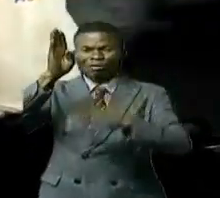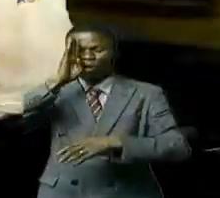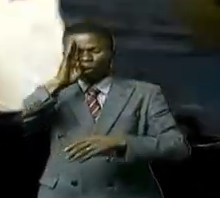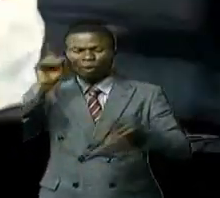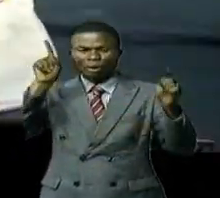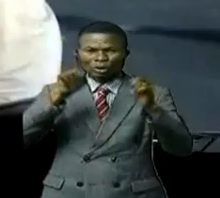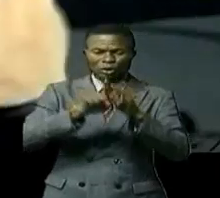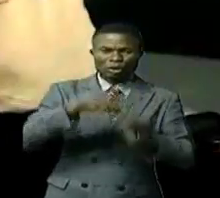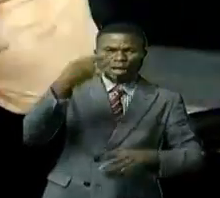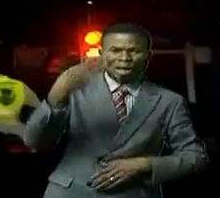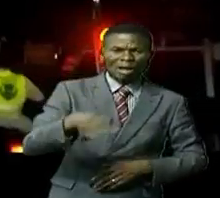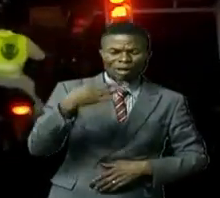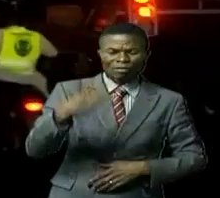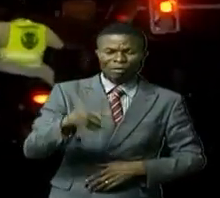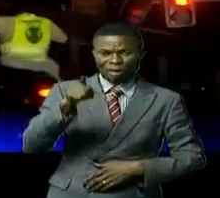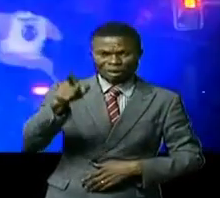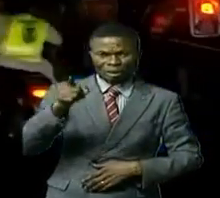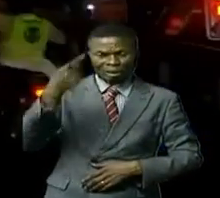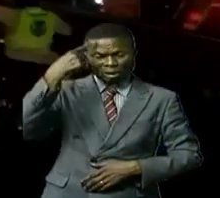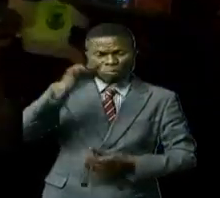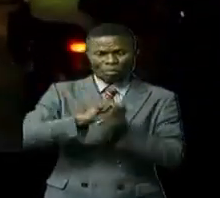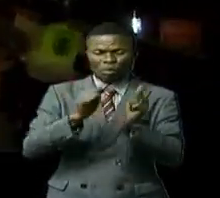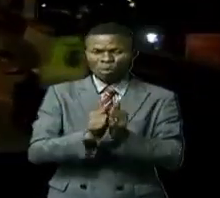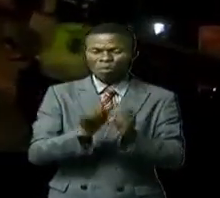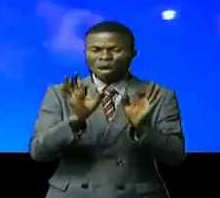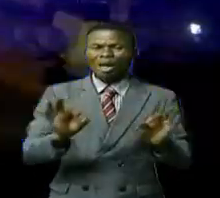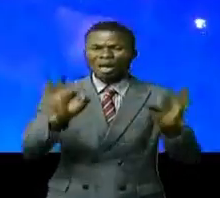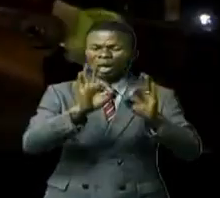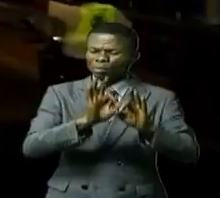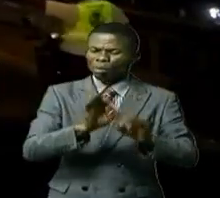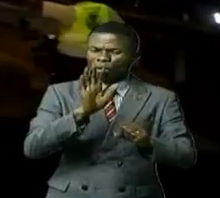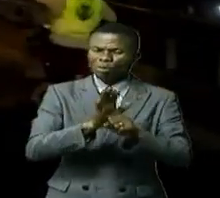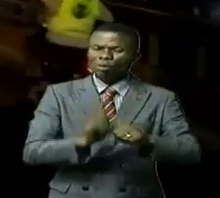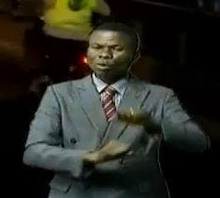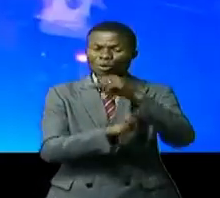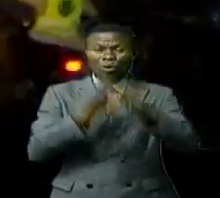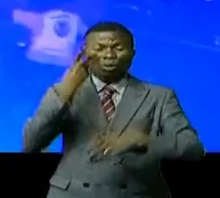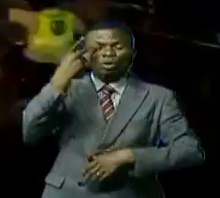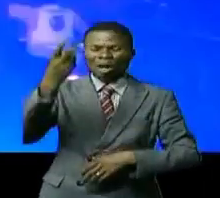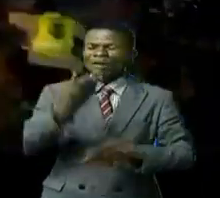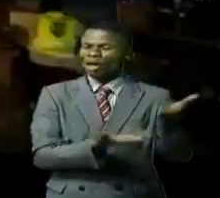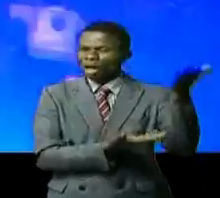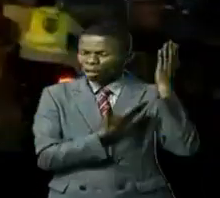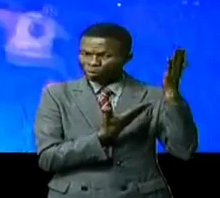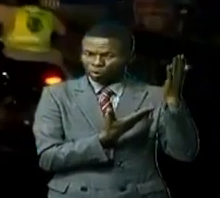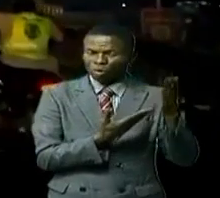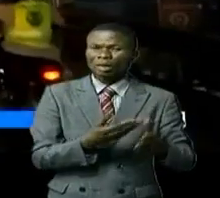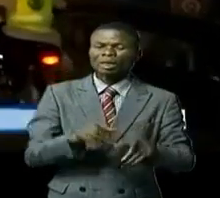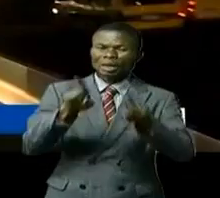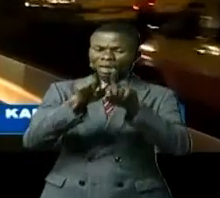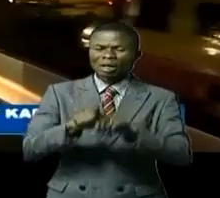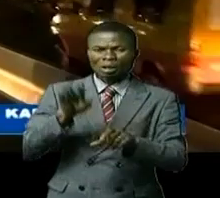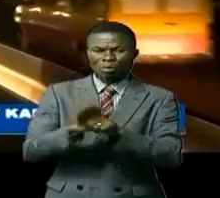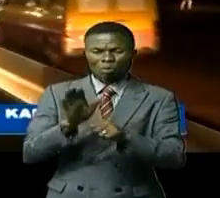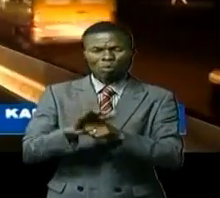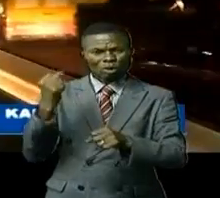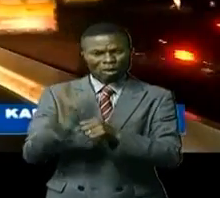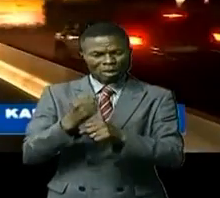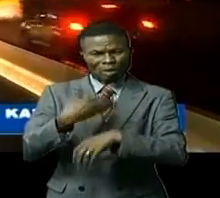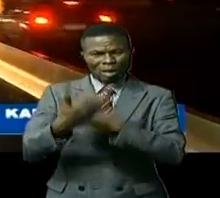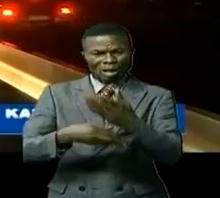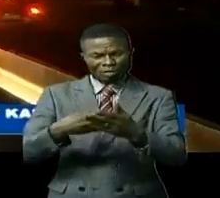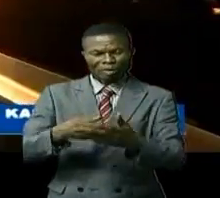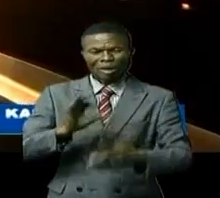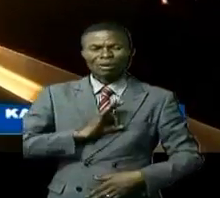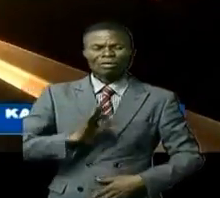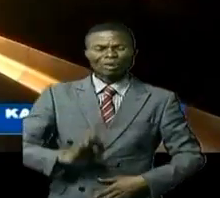ceux de Paris en France sur la nécessité de soutenir la vision managériale et le multiple réalisation du chef de